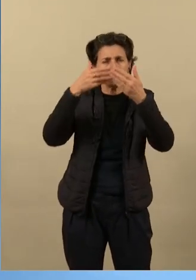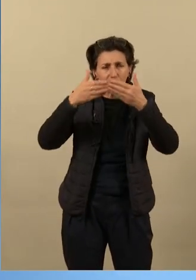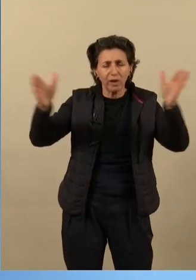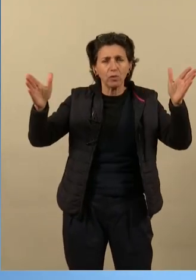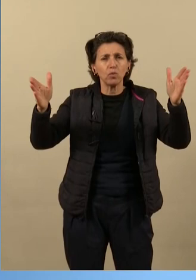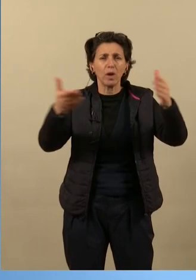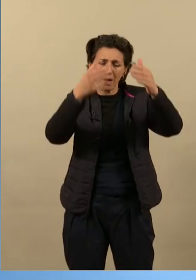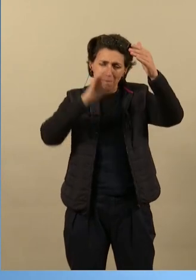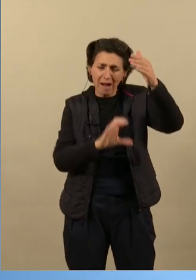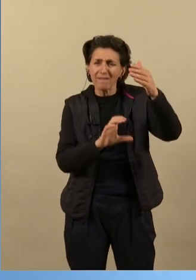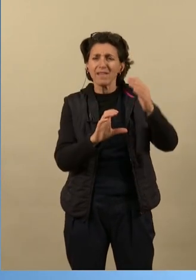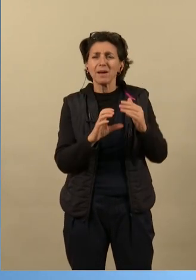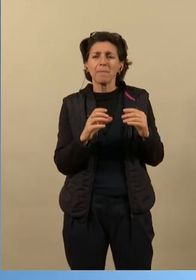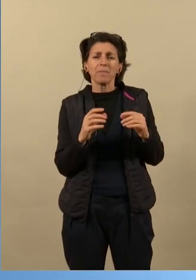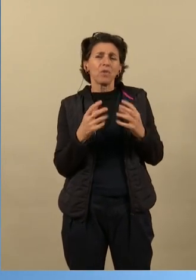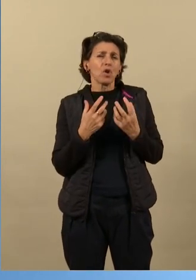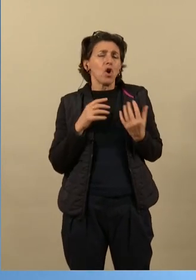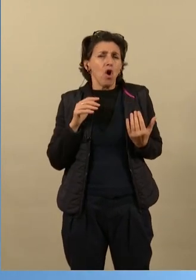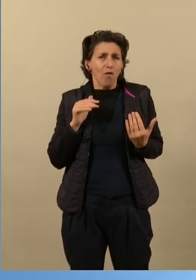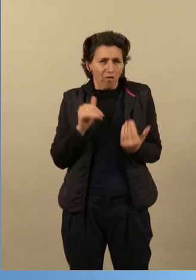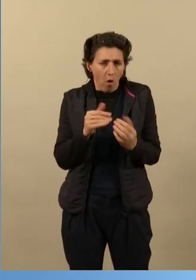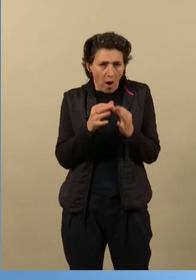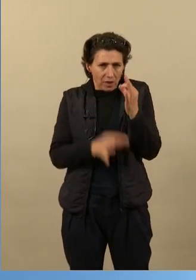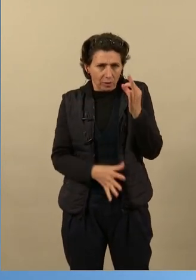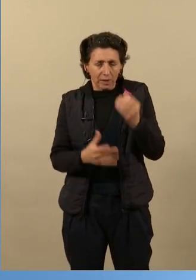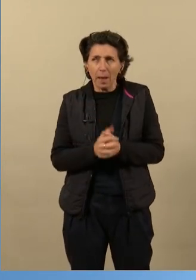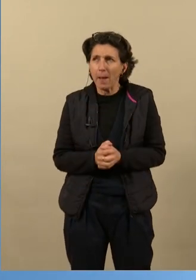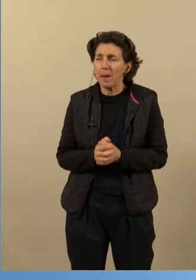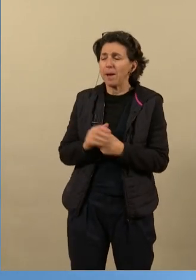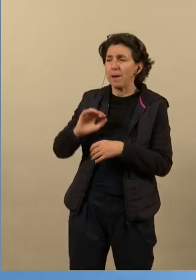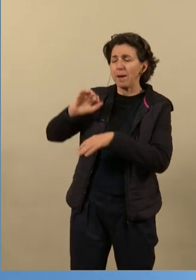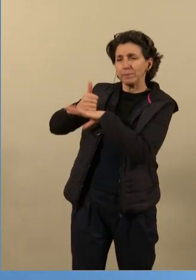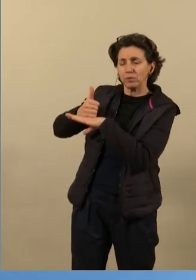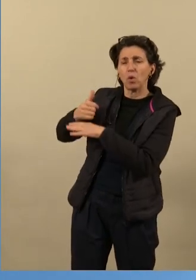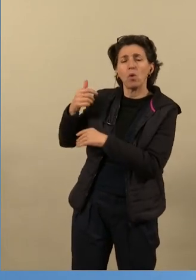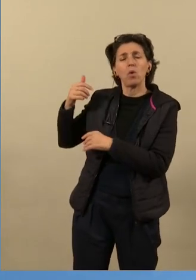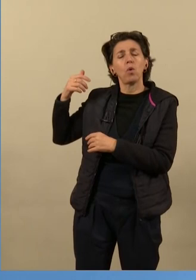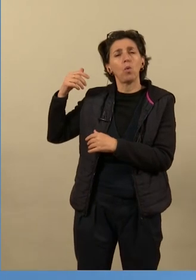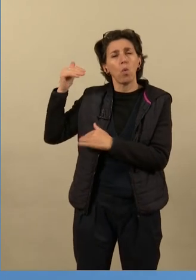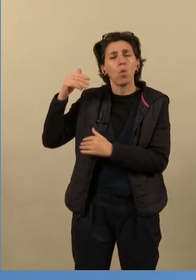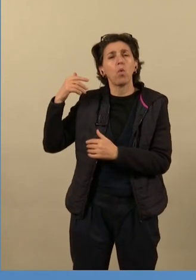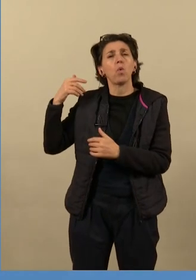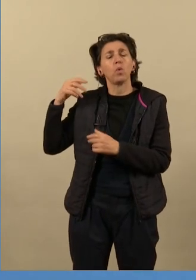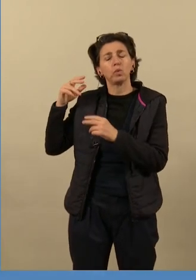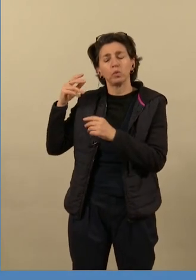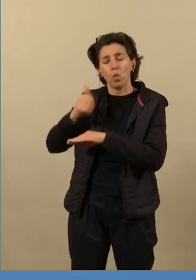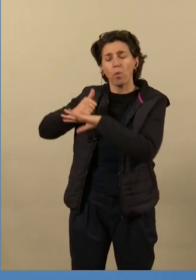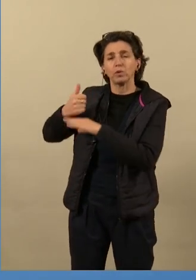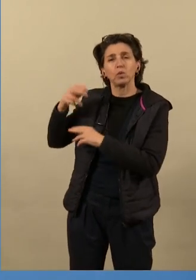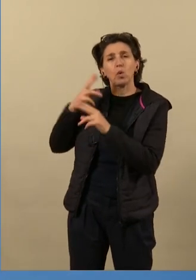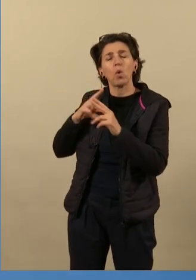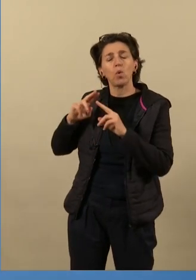vœu aussi la ville de Grenoble enjoint le président de la République et le haut représentant de l'Union européenne pour les affaires étrangères et la politique de sécurité